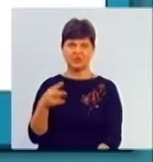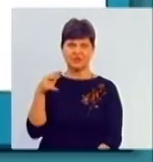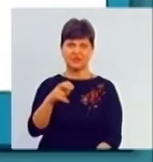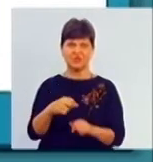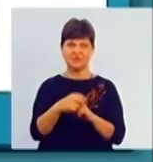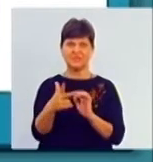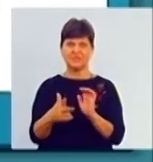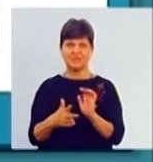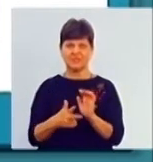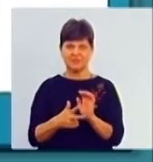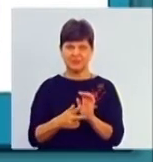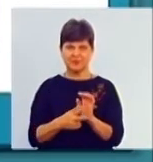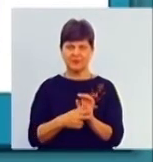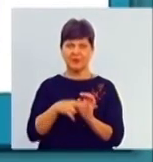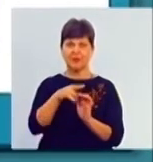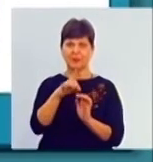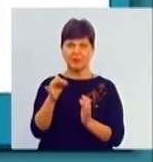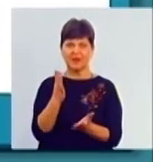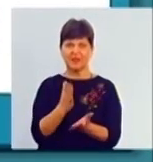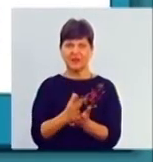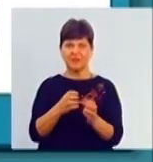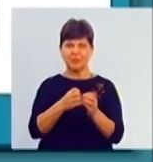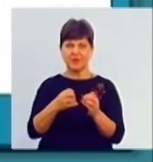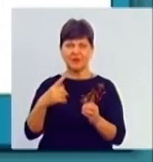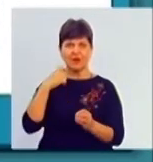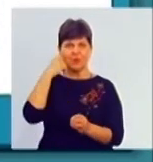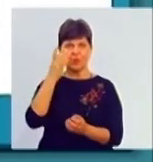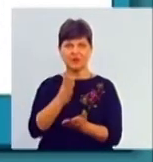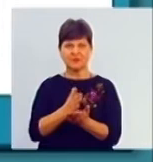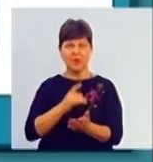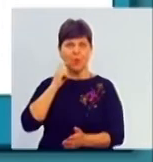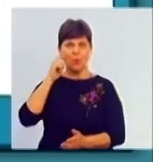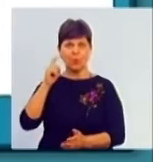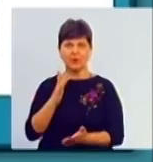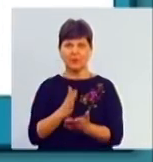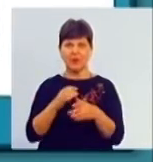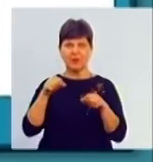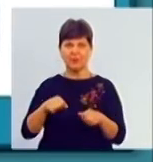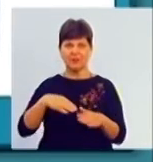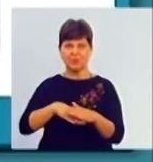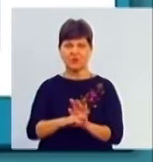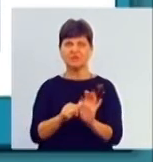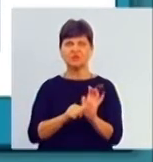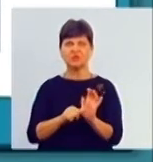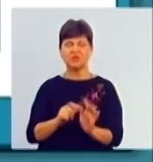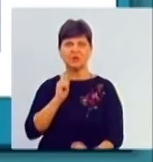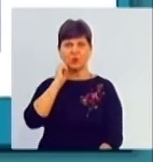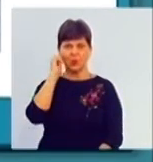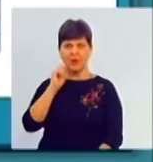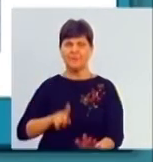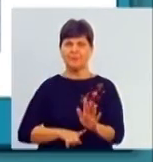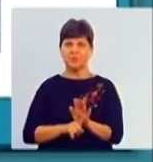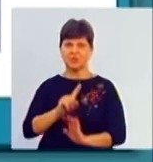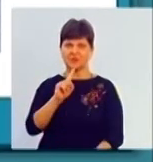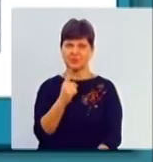2018 року при наявності 15 років стажу людина мала право вийти на пенсію в 60 років. Починаючи з 1